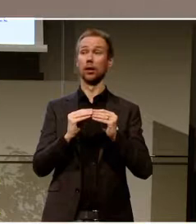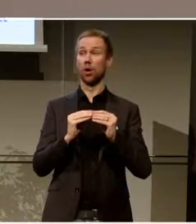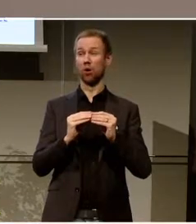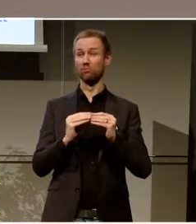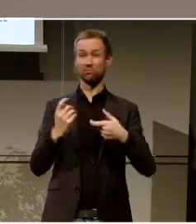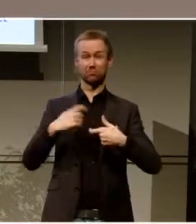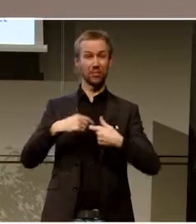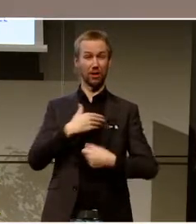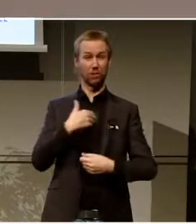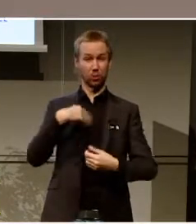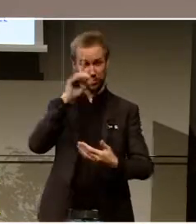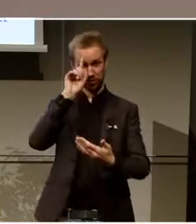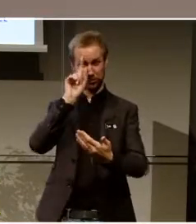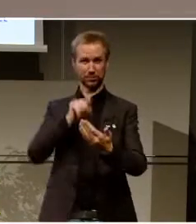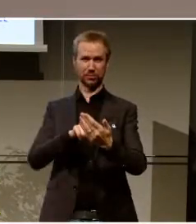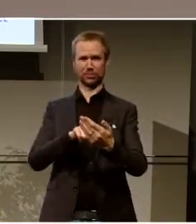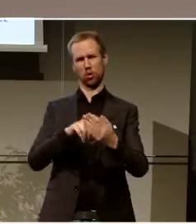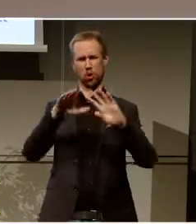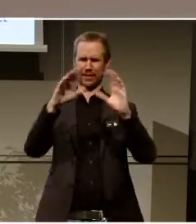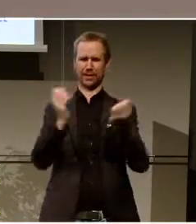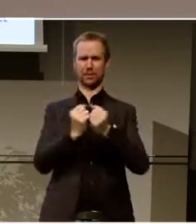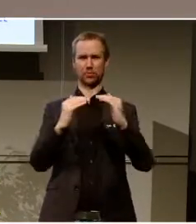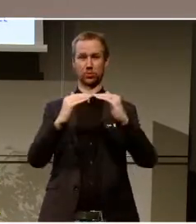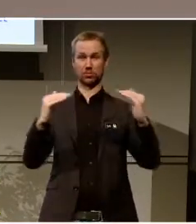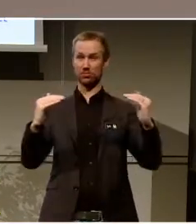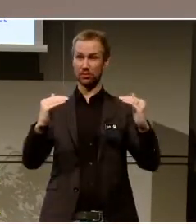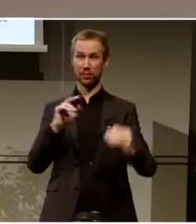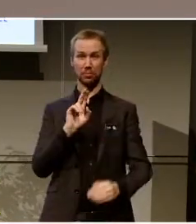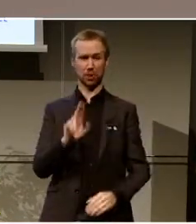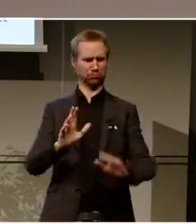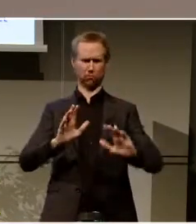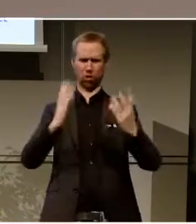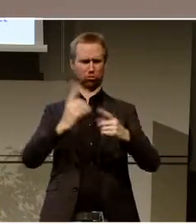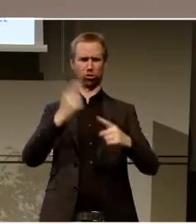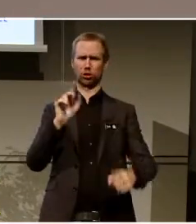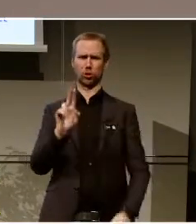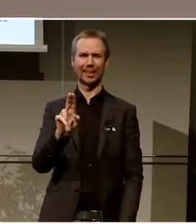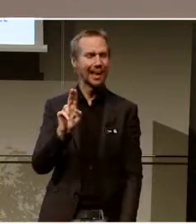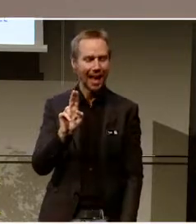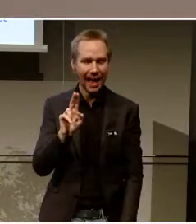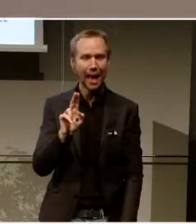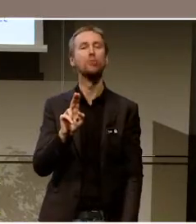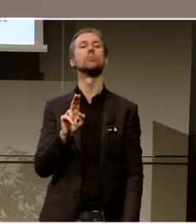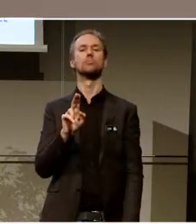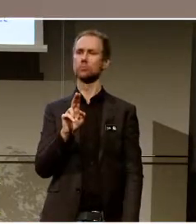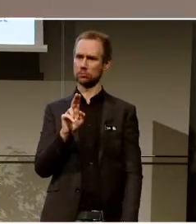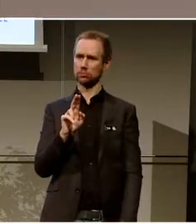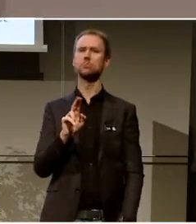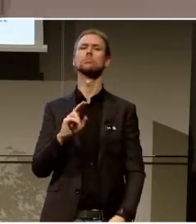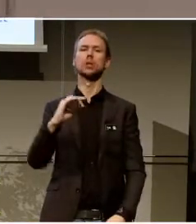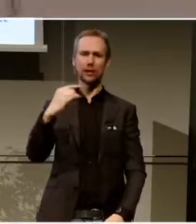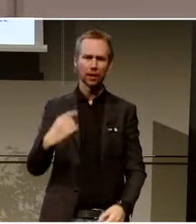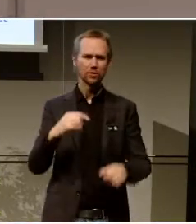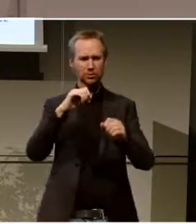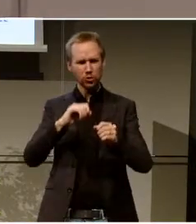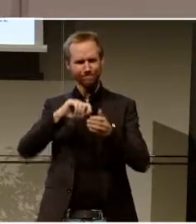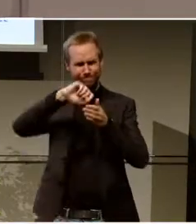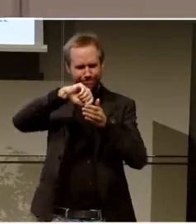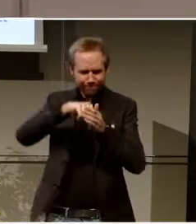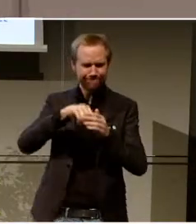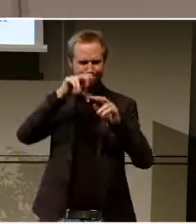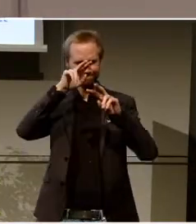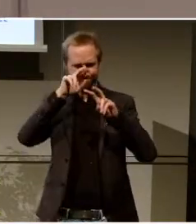strategi, den övergripande, är att den är inte så konkret i alla avseenden utan det krävs att man faktiskt djuplodar den och funderar över